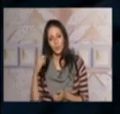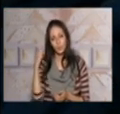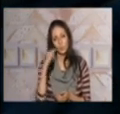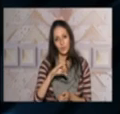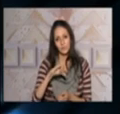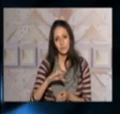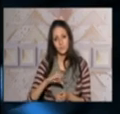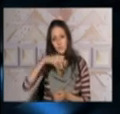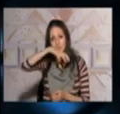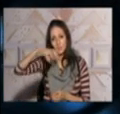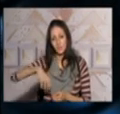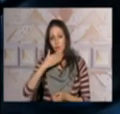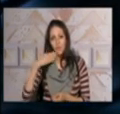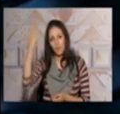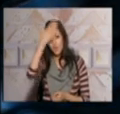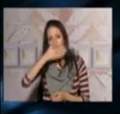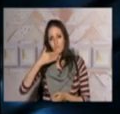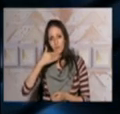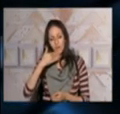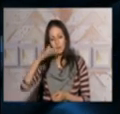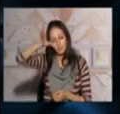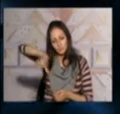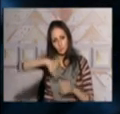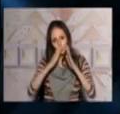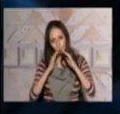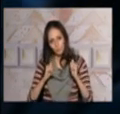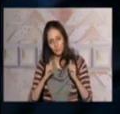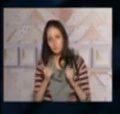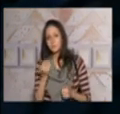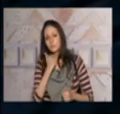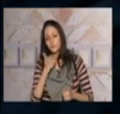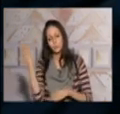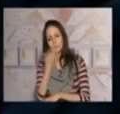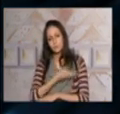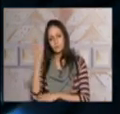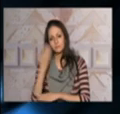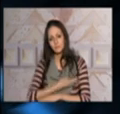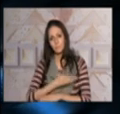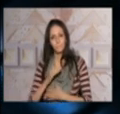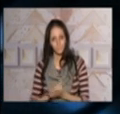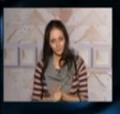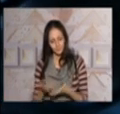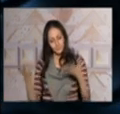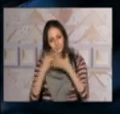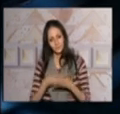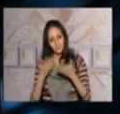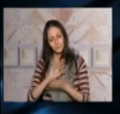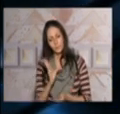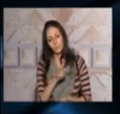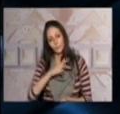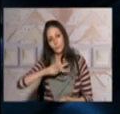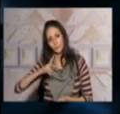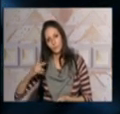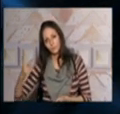لدينا 18 دوله عربيه تدخلها البضائع المصريه بدون رسوم جمركيه. المشاركه في كل هذا يمكن